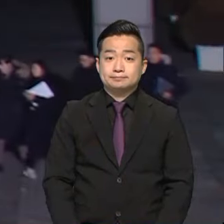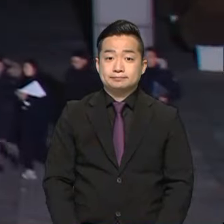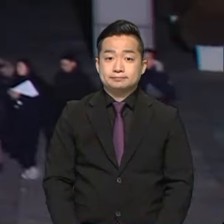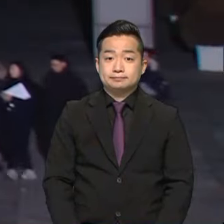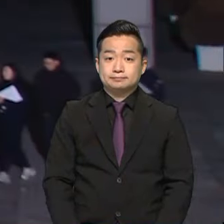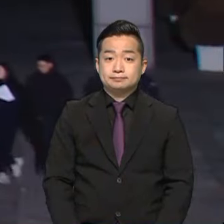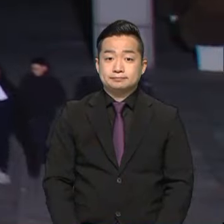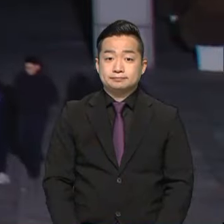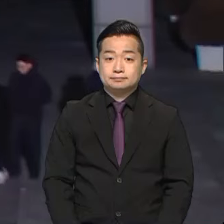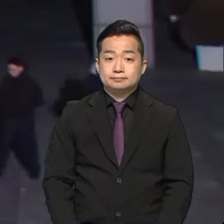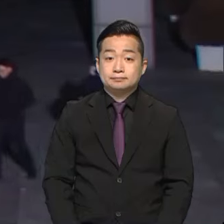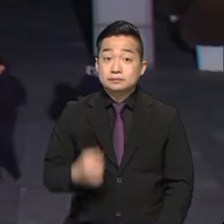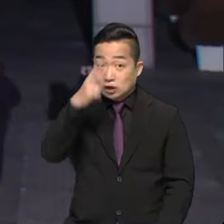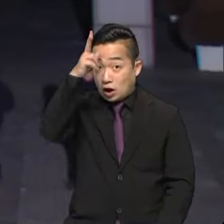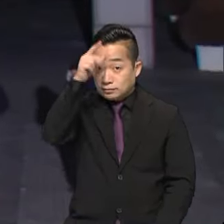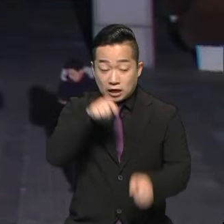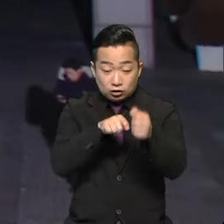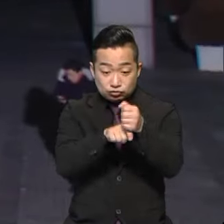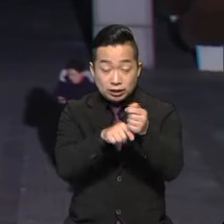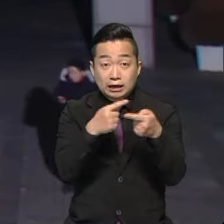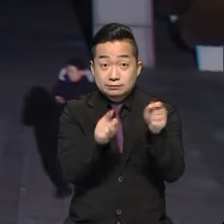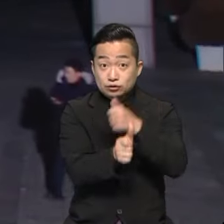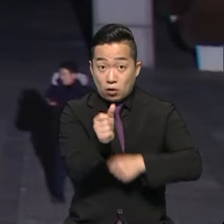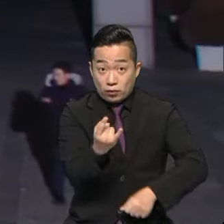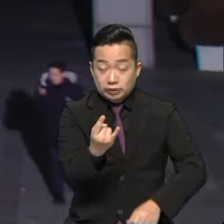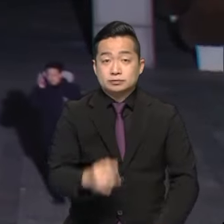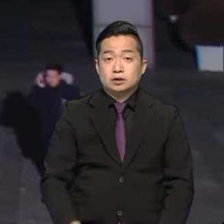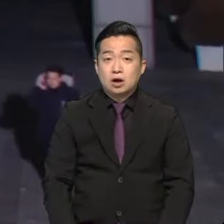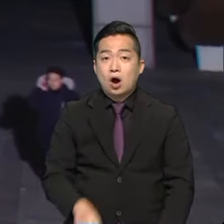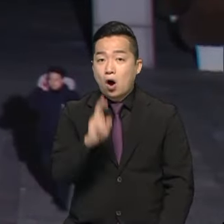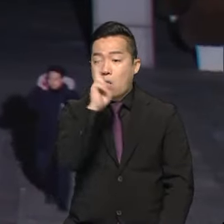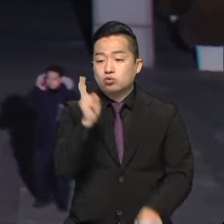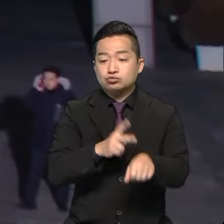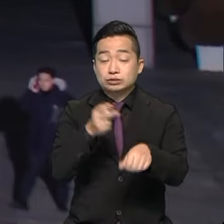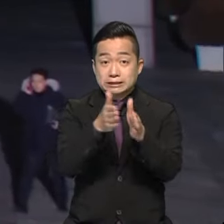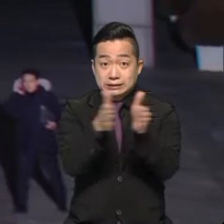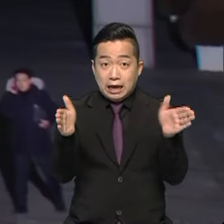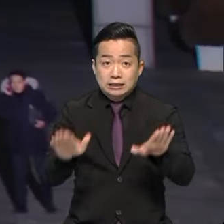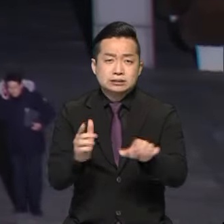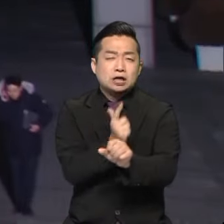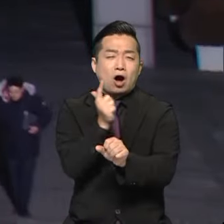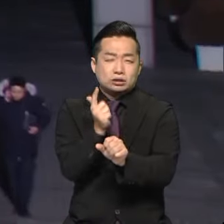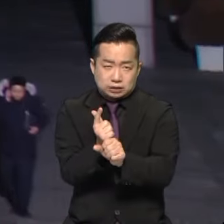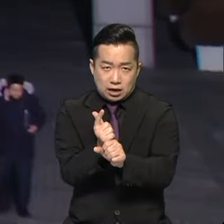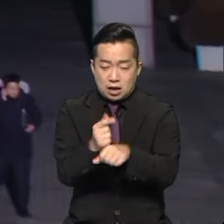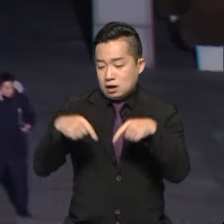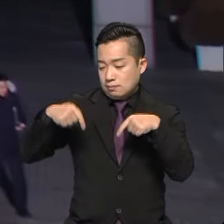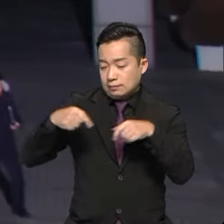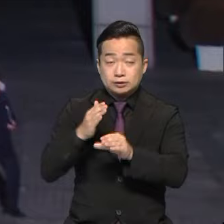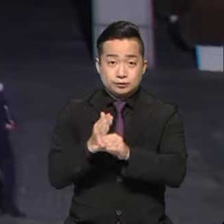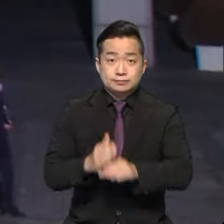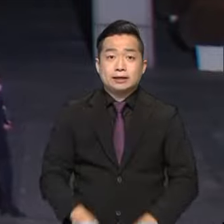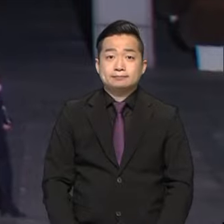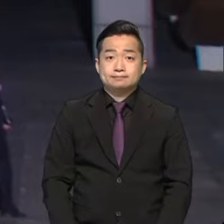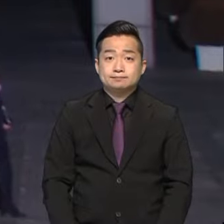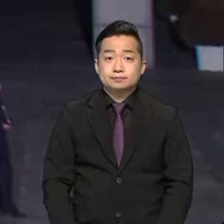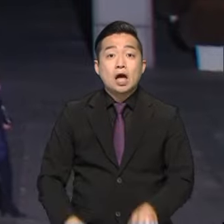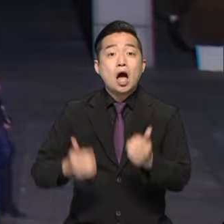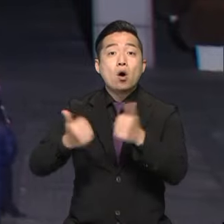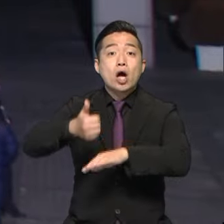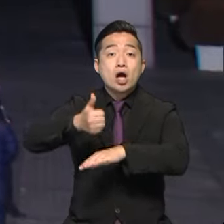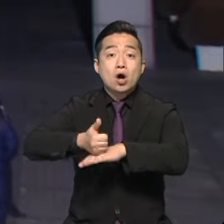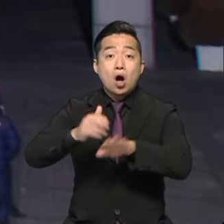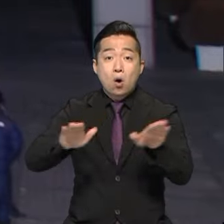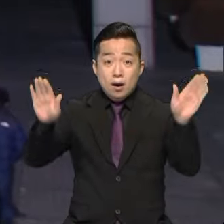나왔습니까네 검찰 수사심의 위원회는 오후 2시에 시작해 시간 넘게 진행되고 있습니다 회의 결과는